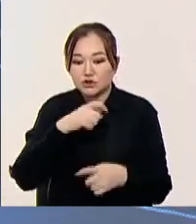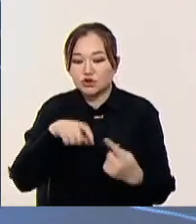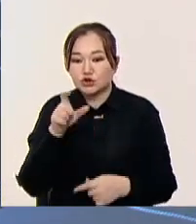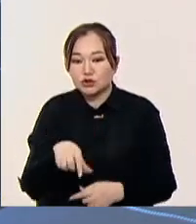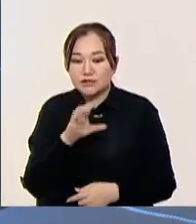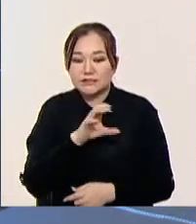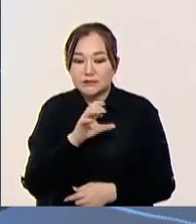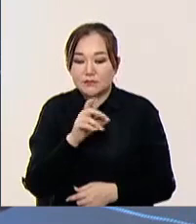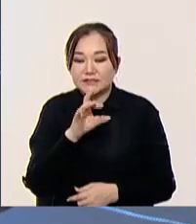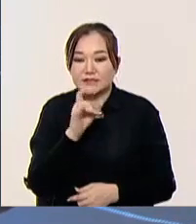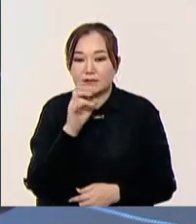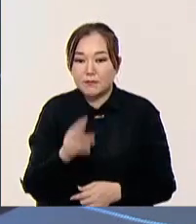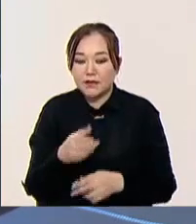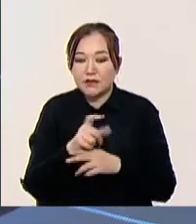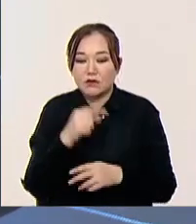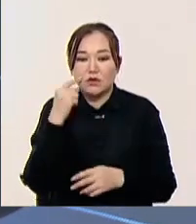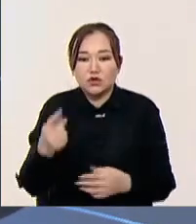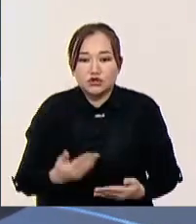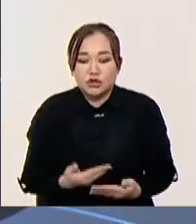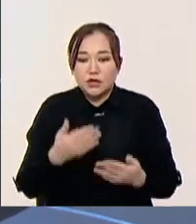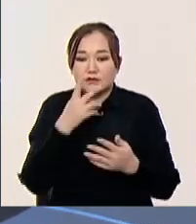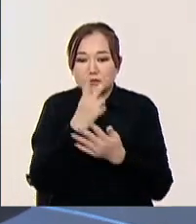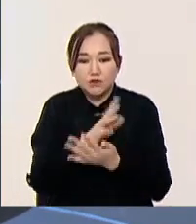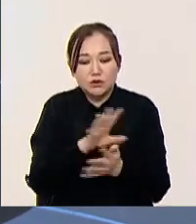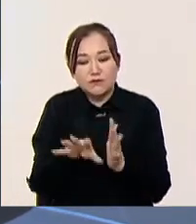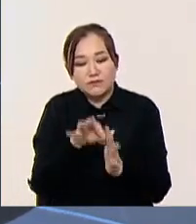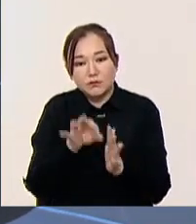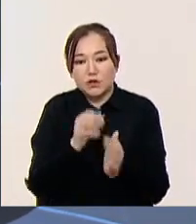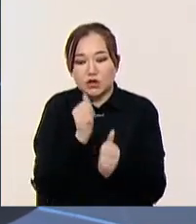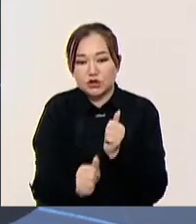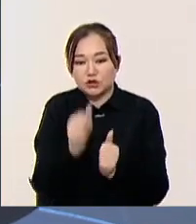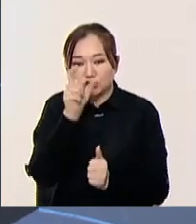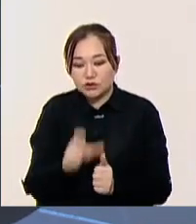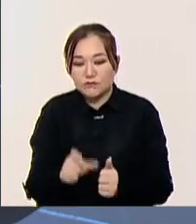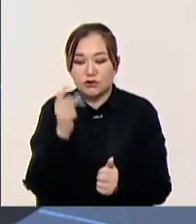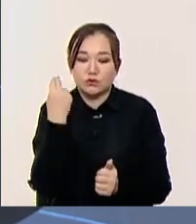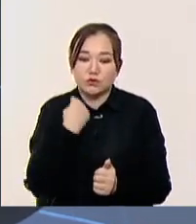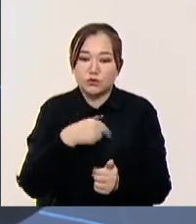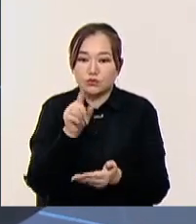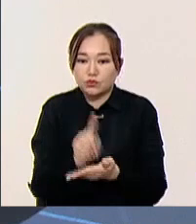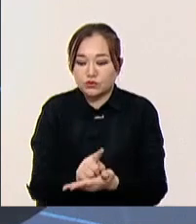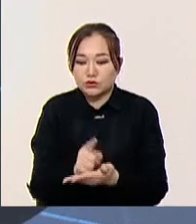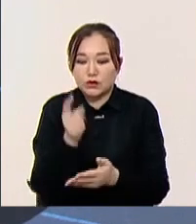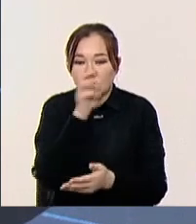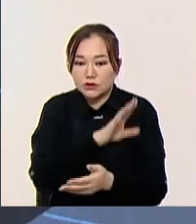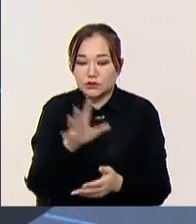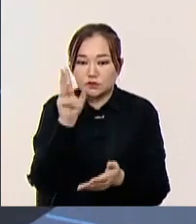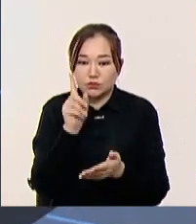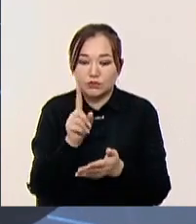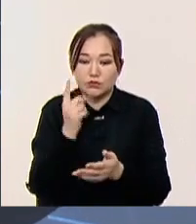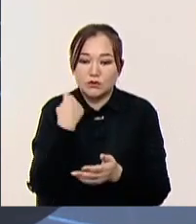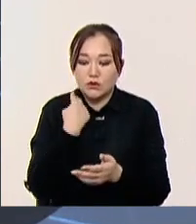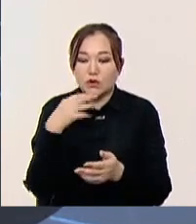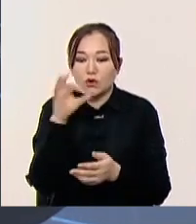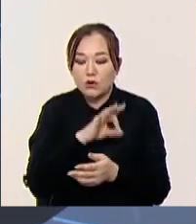Сырымбек Тау болып шықты. Ол жырақта жүргеніне қарамастан сайлауға қатысу әрбір азаматтың борышы. Мемлекет алдындағы парыз екенін айтып